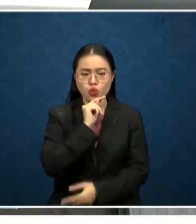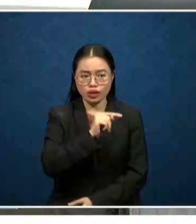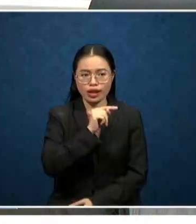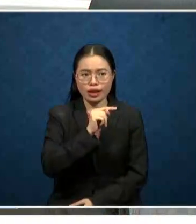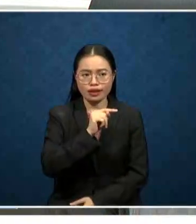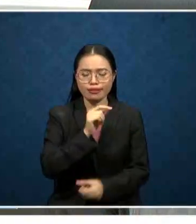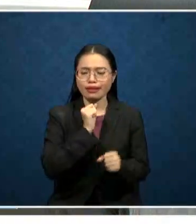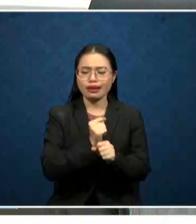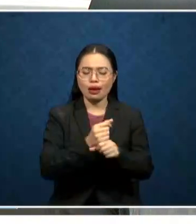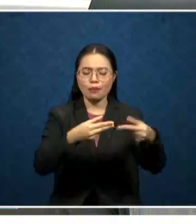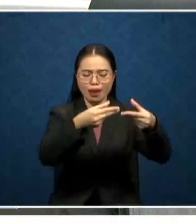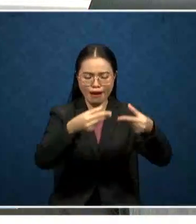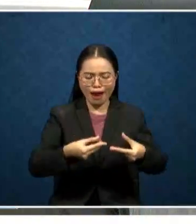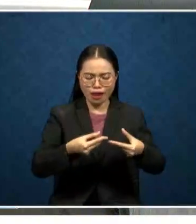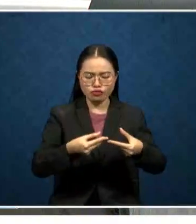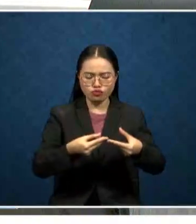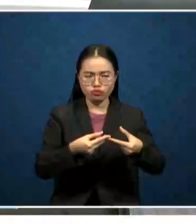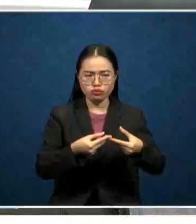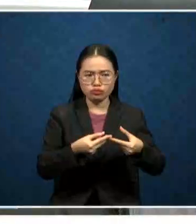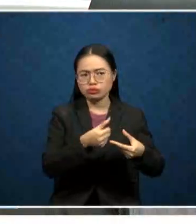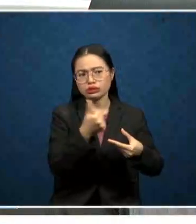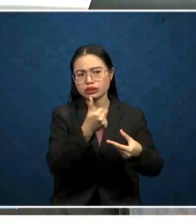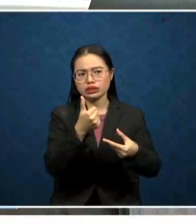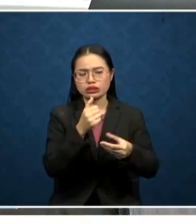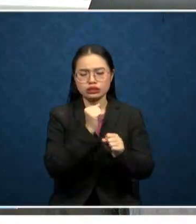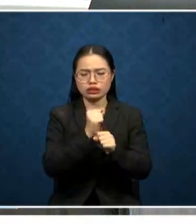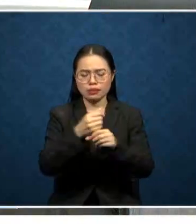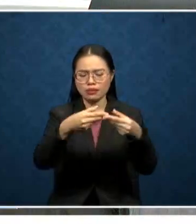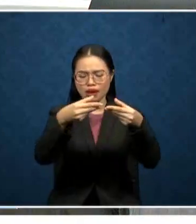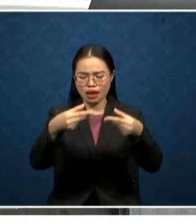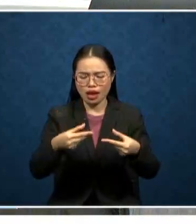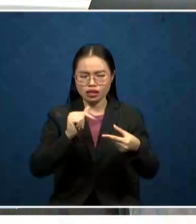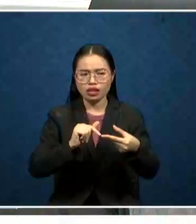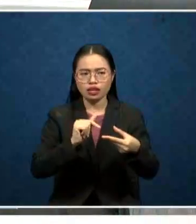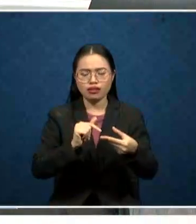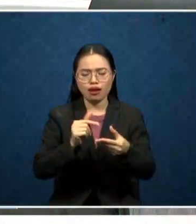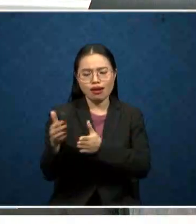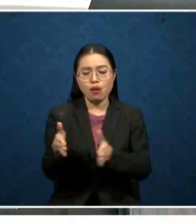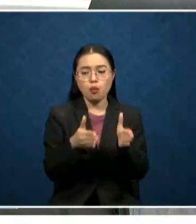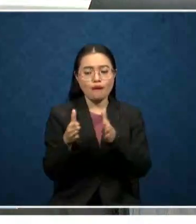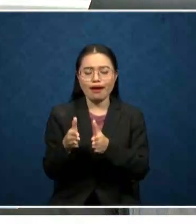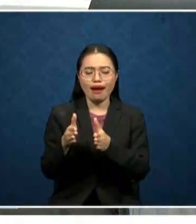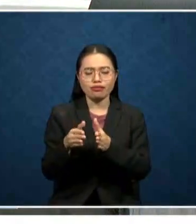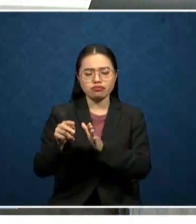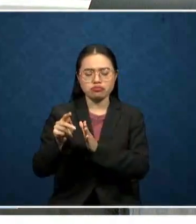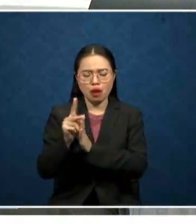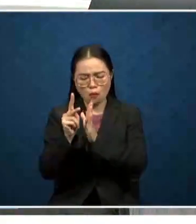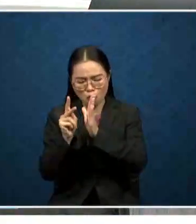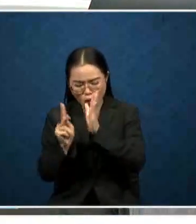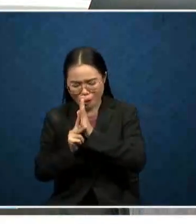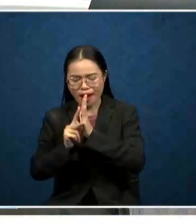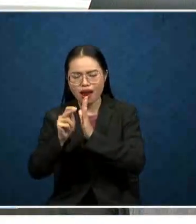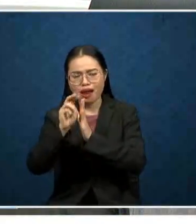จจะอยู่ในรายงานฉบับอื่นของท่านก็ได้เพราะว่ากรรมาธิการนี่ผลิตรายงานมาเยอะว่าในกระบวนการหน่วยงานกำกับดูแลและกฎระเบียบเนี่ยนะฮ